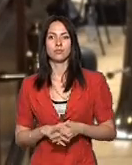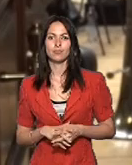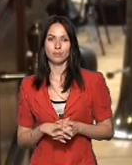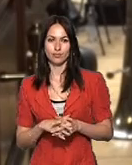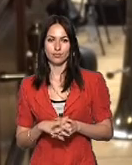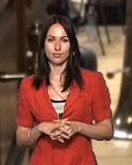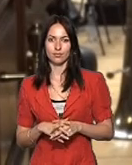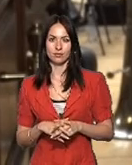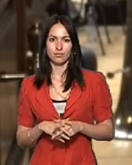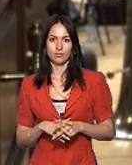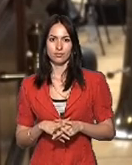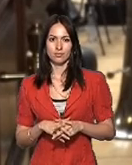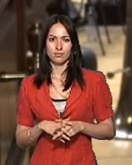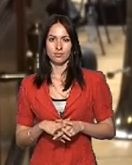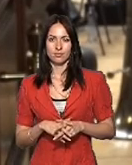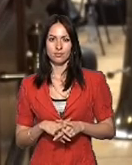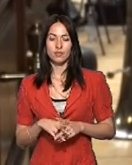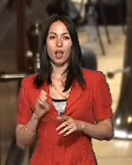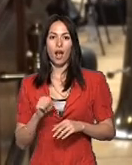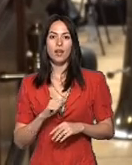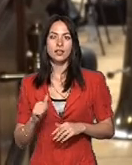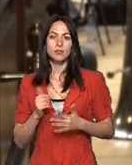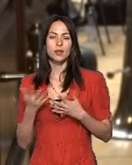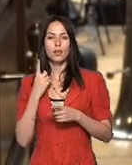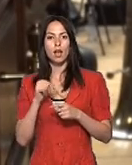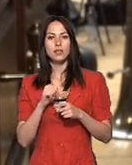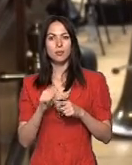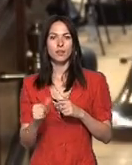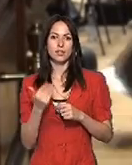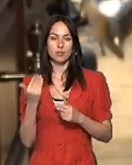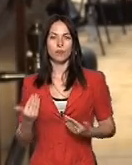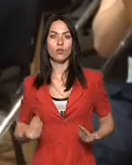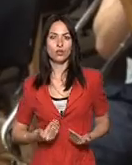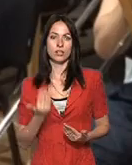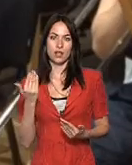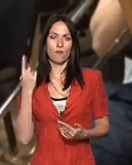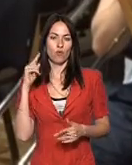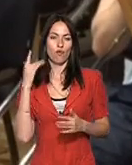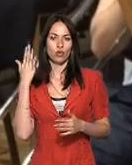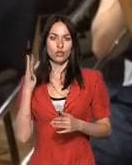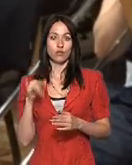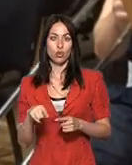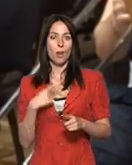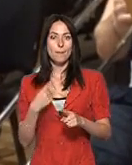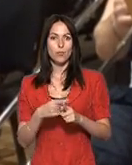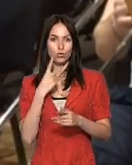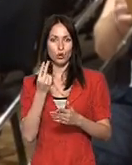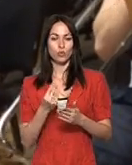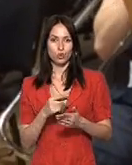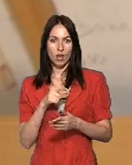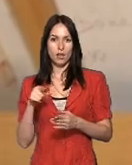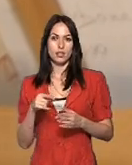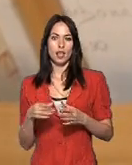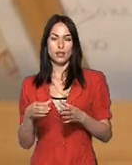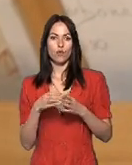звикли читати у Вікіпедії або книжках, а саме з якимись особливостями його життя, його творчості. Ось плюс ілюстрація безпосередньо